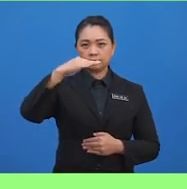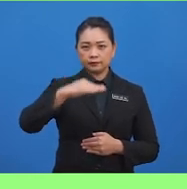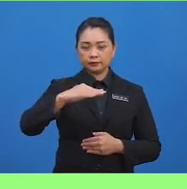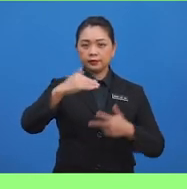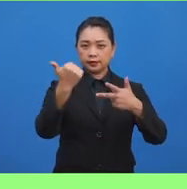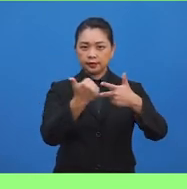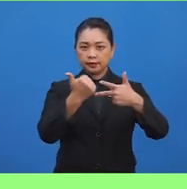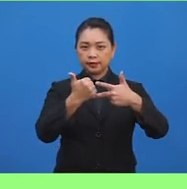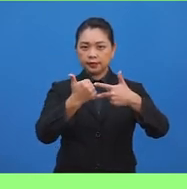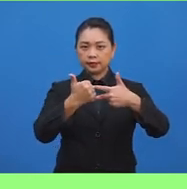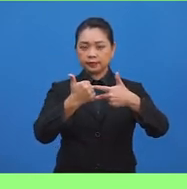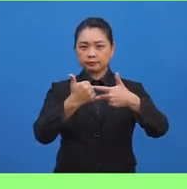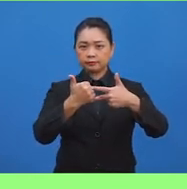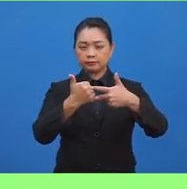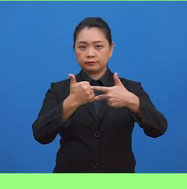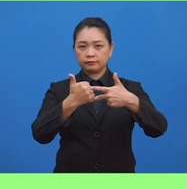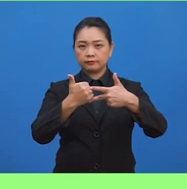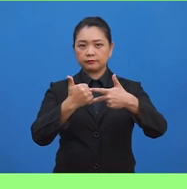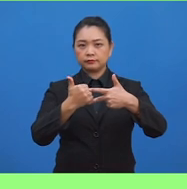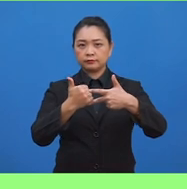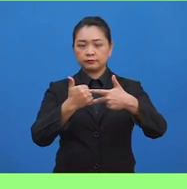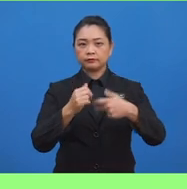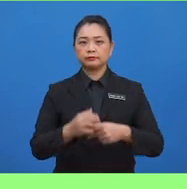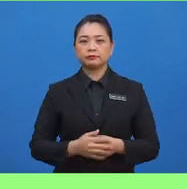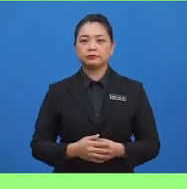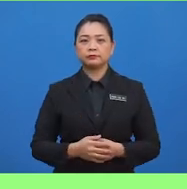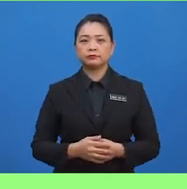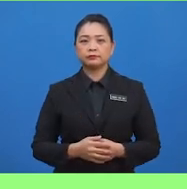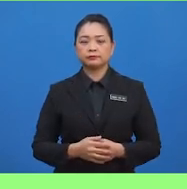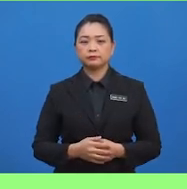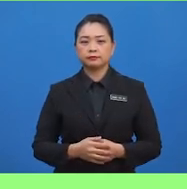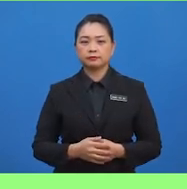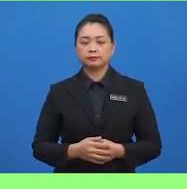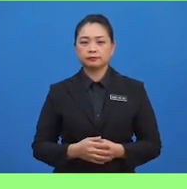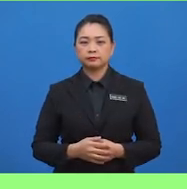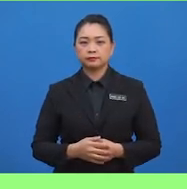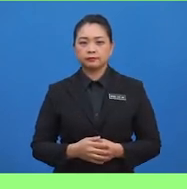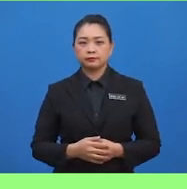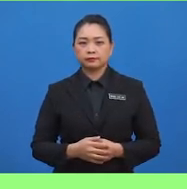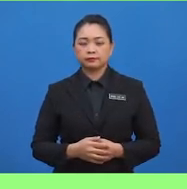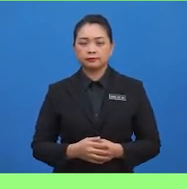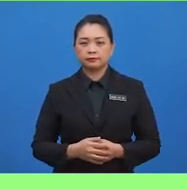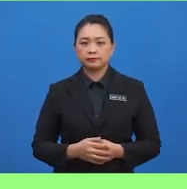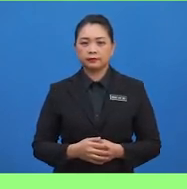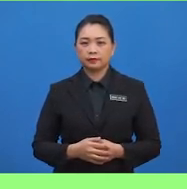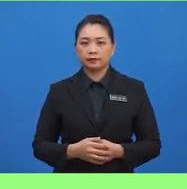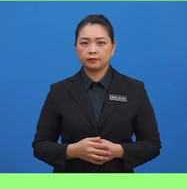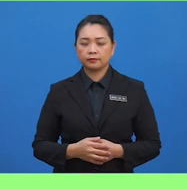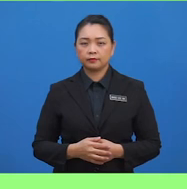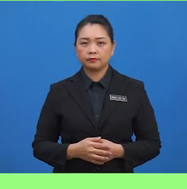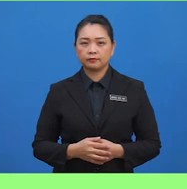pertama Ella kedua terganggu ketiga ditempel